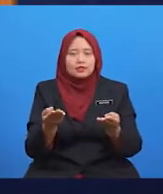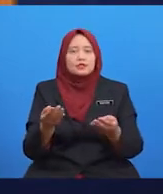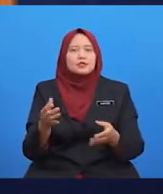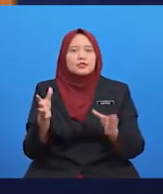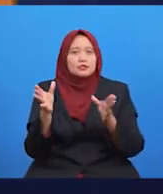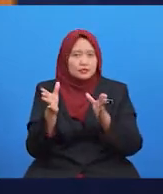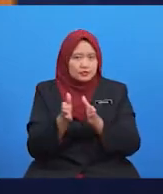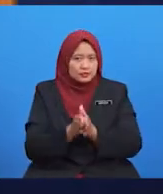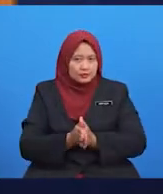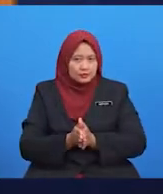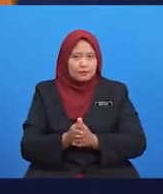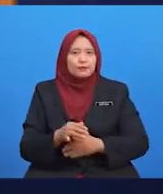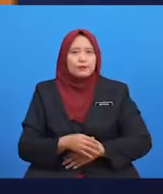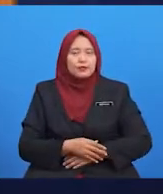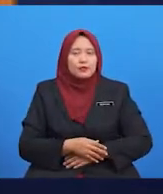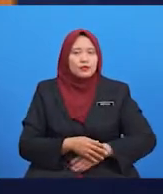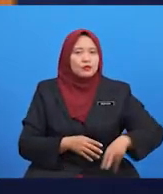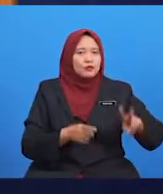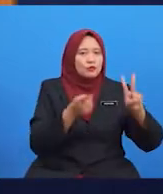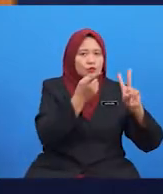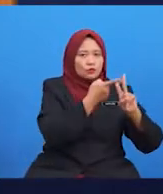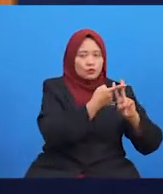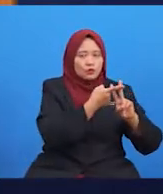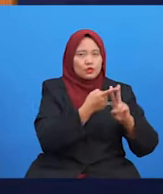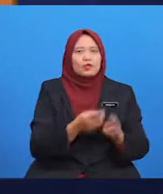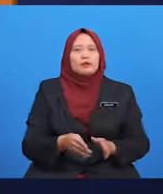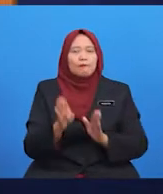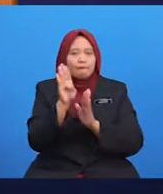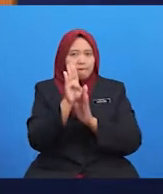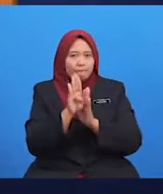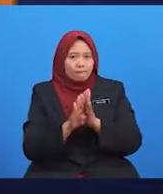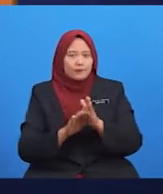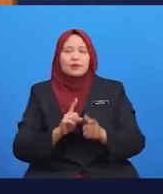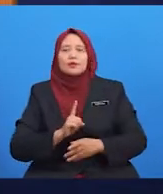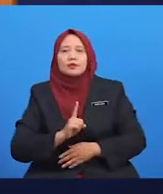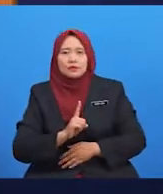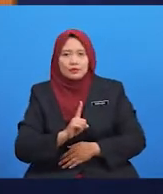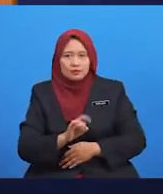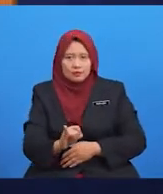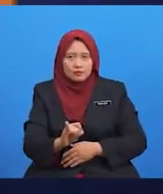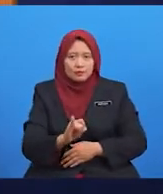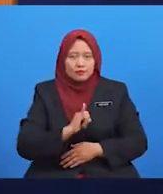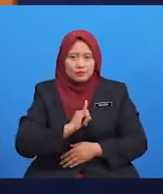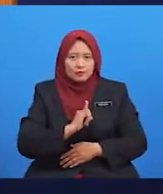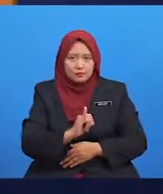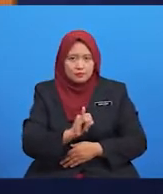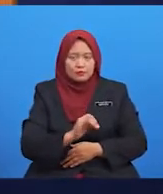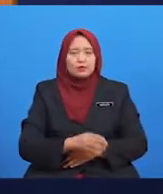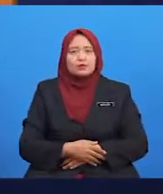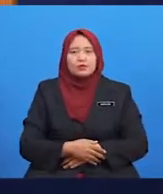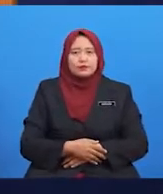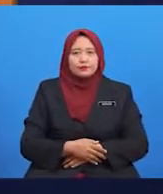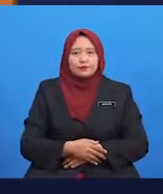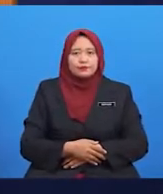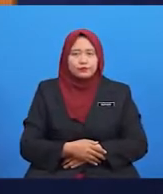Kedua, nilai beriman. Nilai ini merujuk kepada kepercayaan